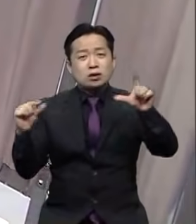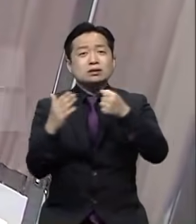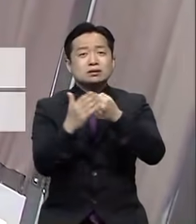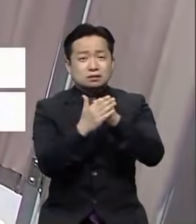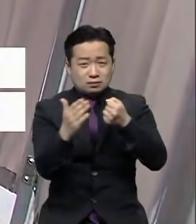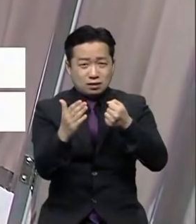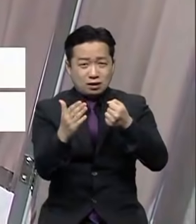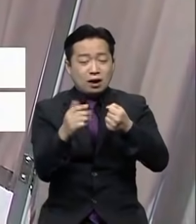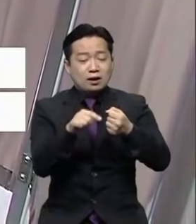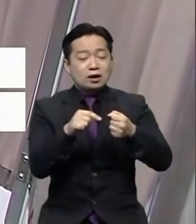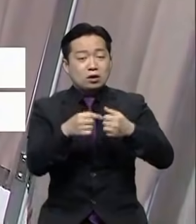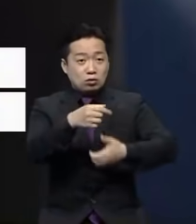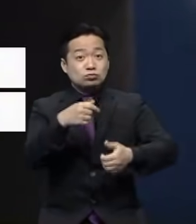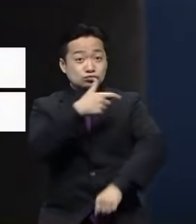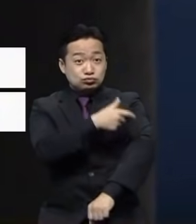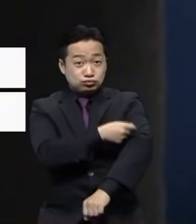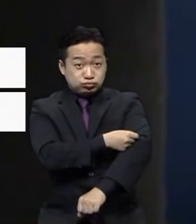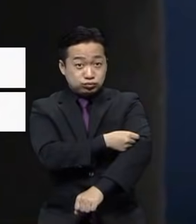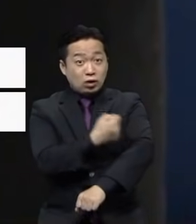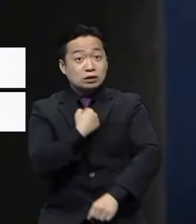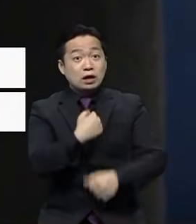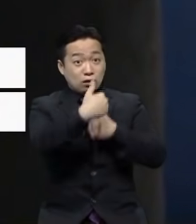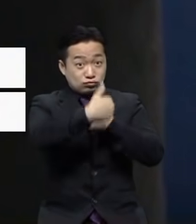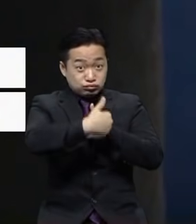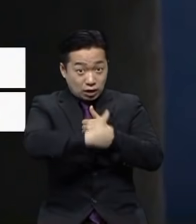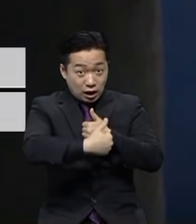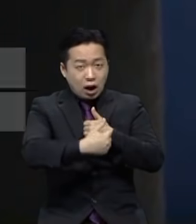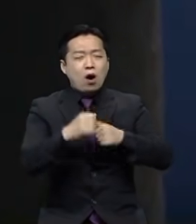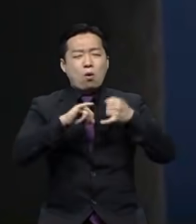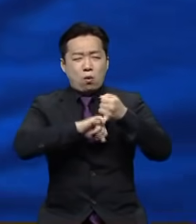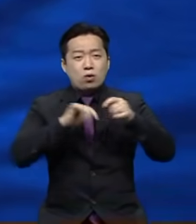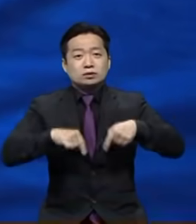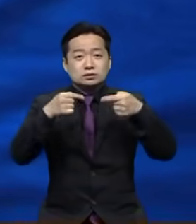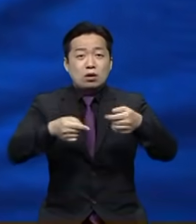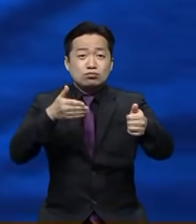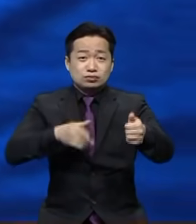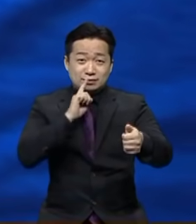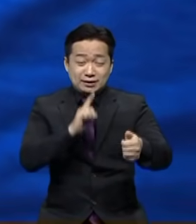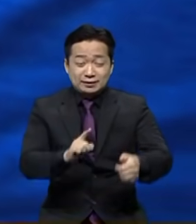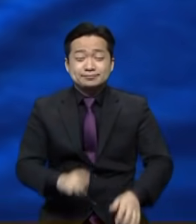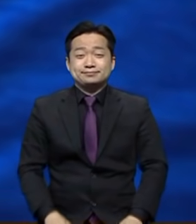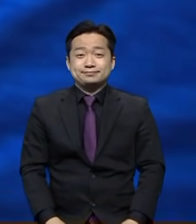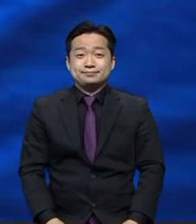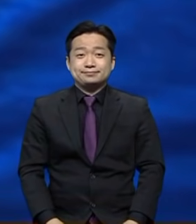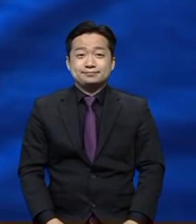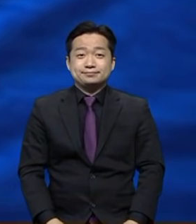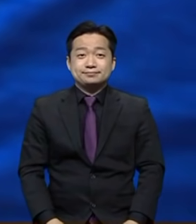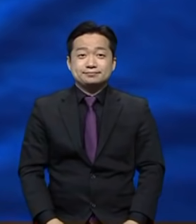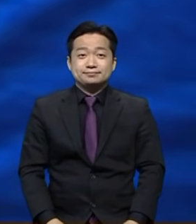접종 순서에 해당하는 분들은 적극적으로 참여해달라고 당부했습니다. SBS 장훈경입니다.